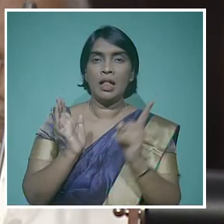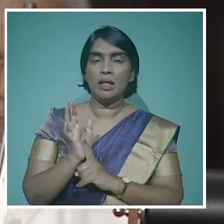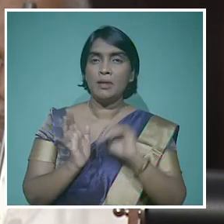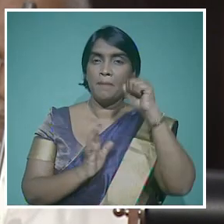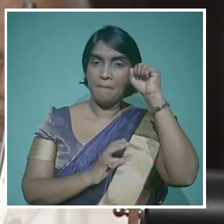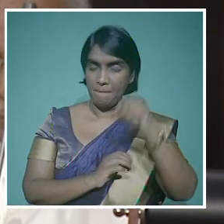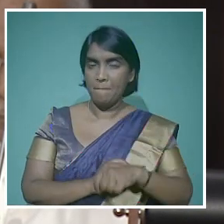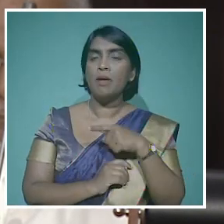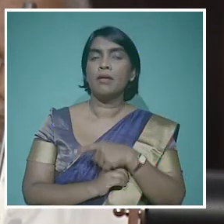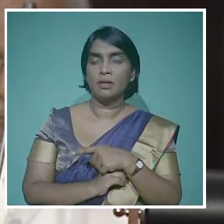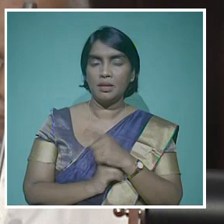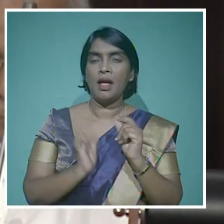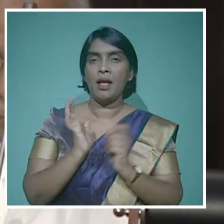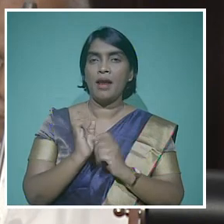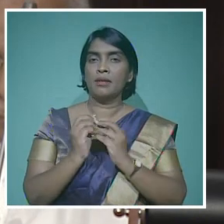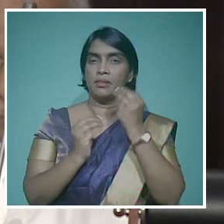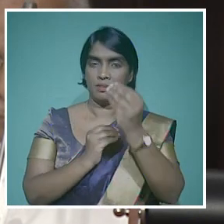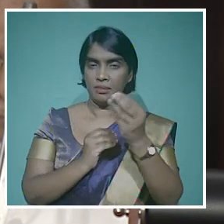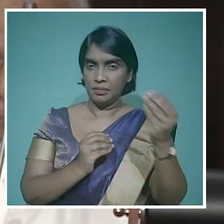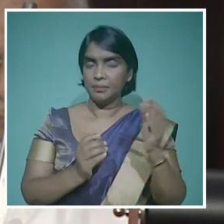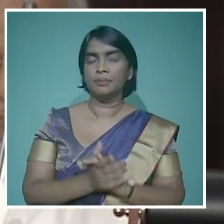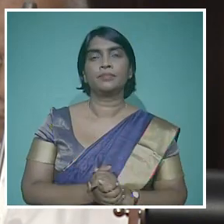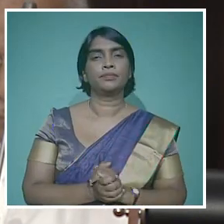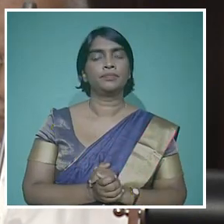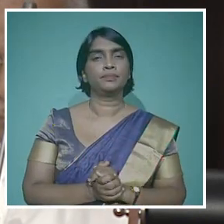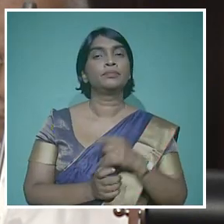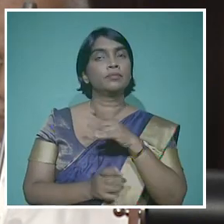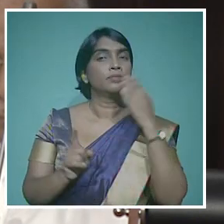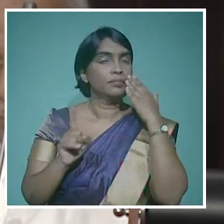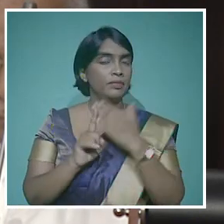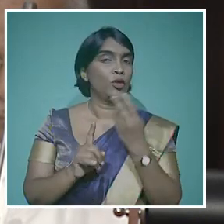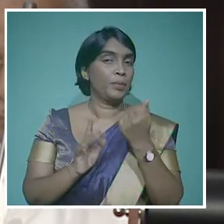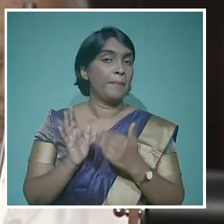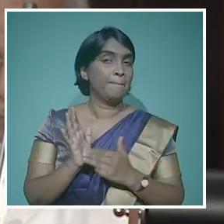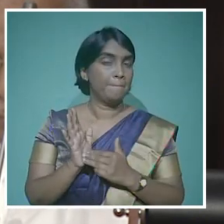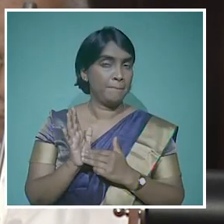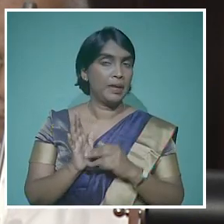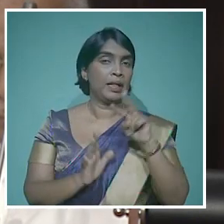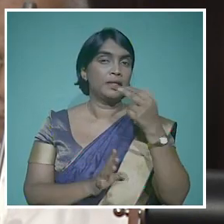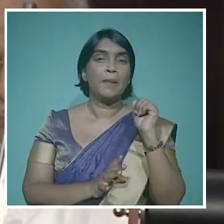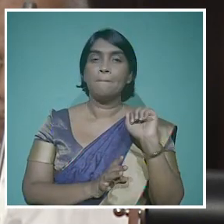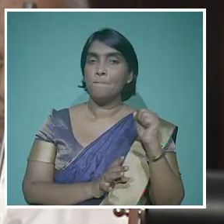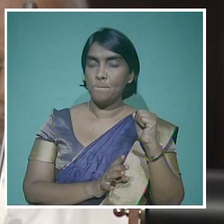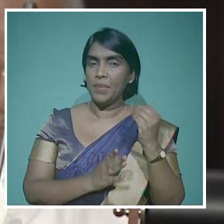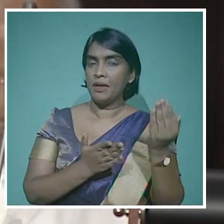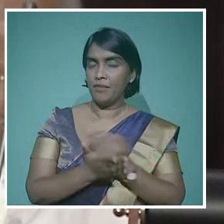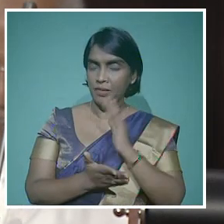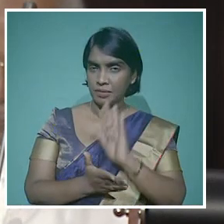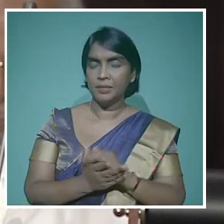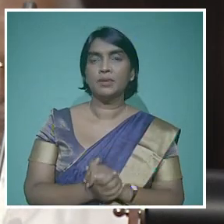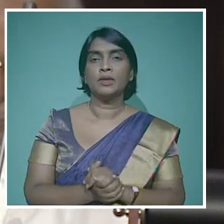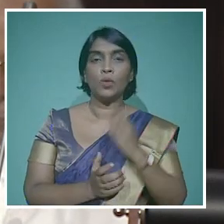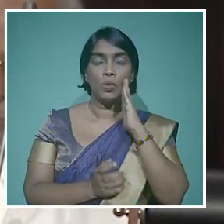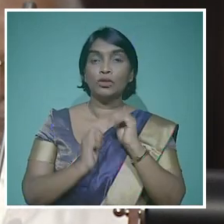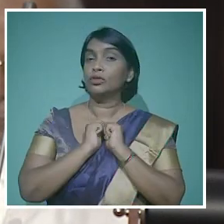2,50,000කට යටත්ව තමයි ණය දෙන්න ක්‍රියාත්මක කරන්නේ. ඒ සඳහා රුපියල් මිලියන 250ක් වෙන් කළා තියෙනවා.